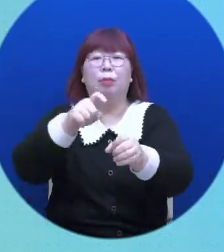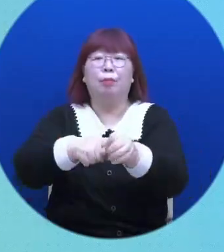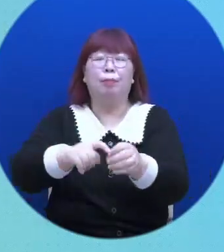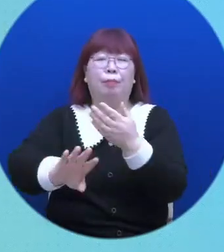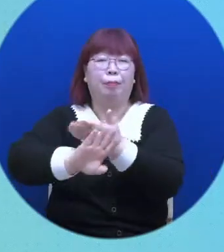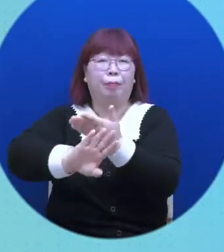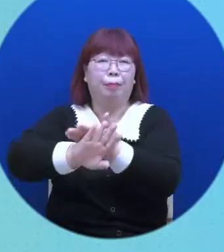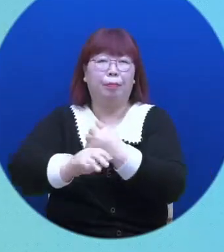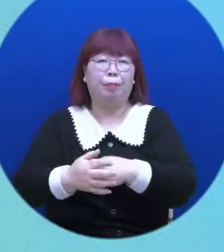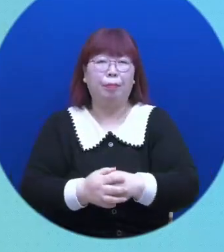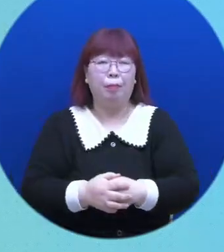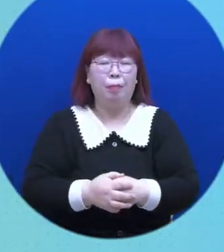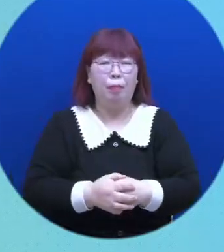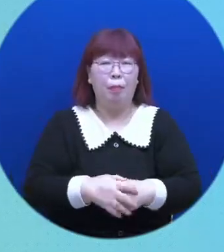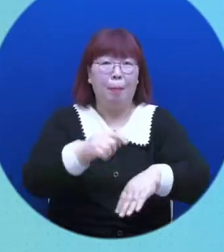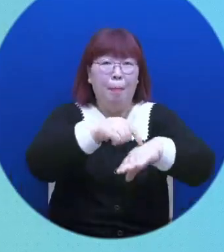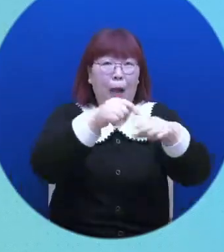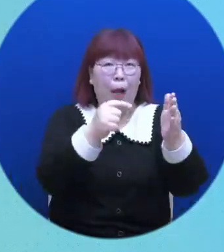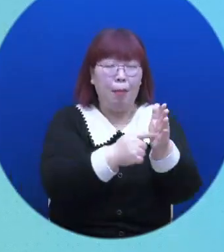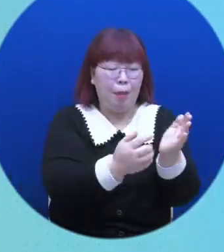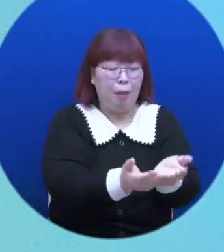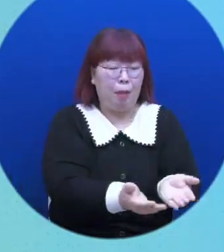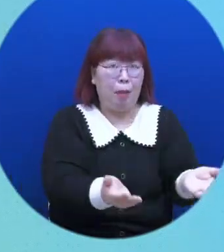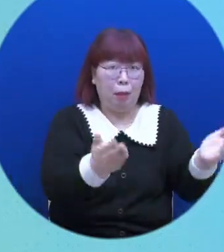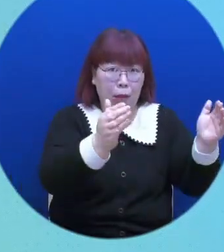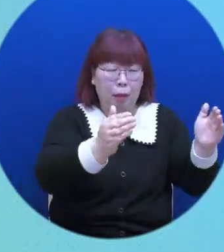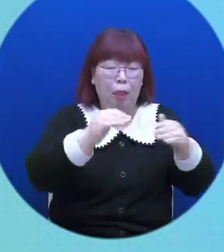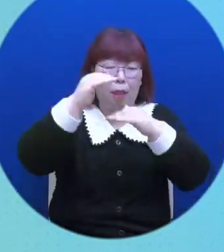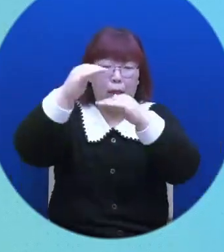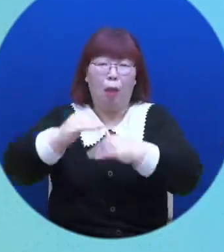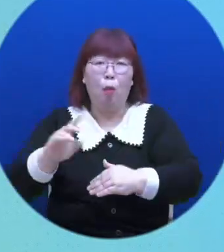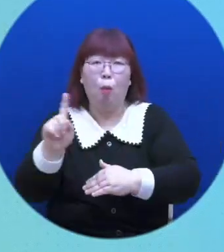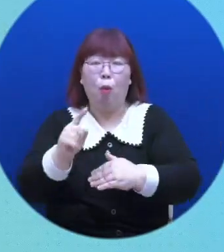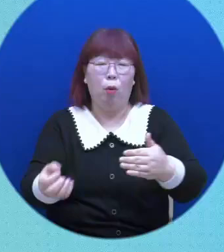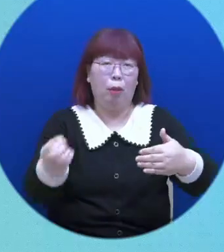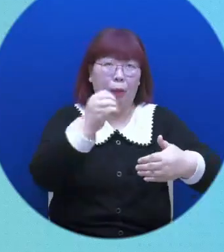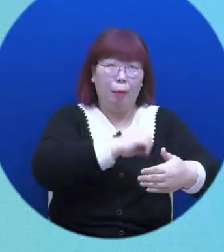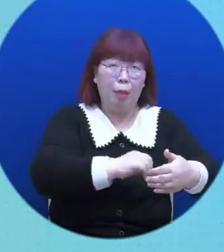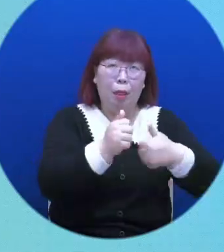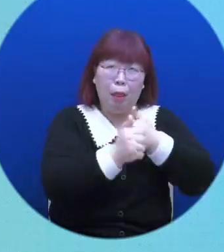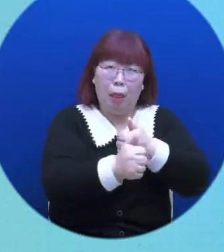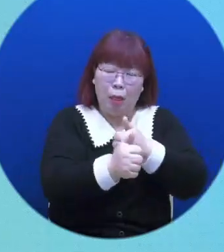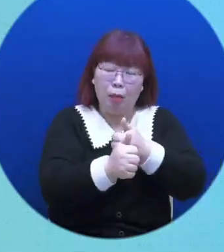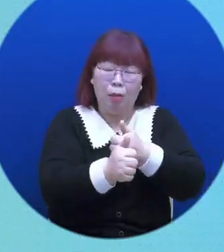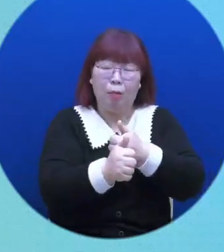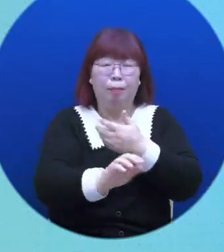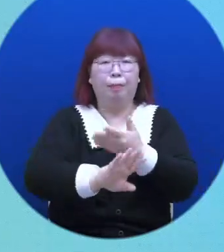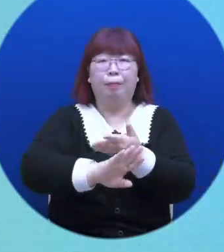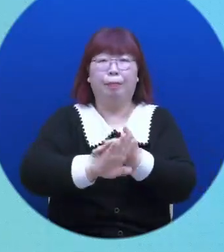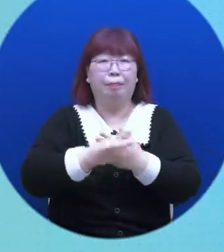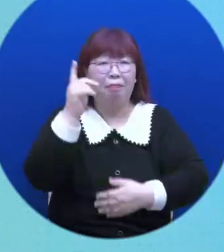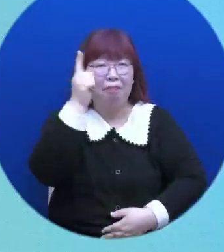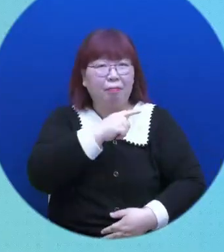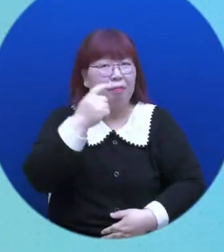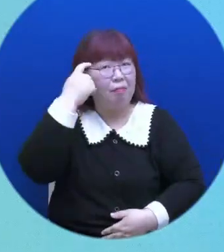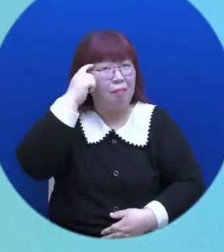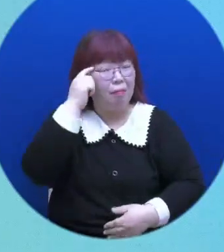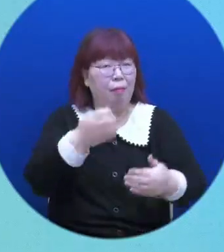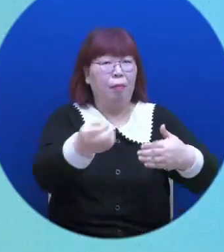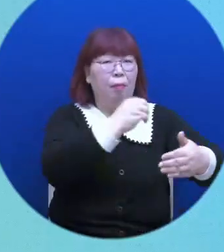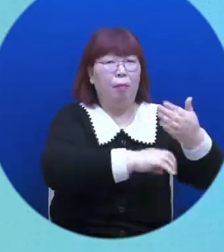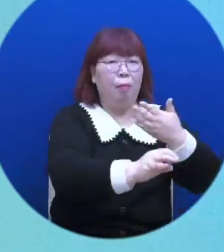그릇에 담기는 내용물에 의하여 결정이 되는 거예요. 악한 생각이 내 마음에 담기면 악한